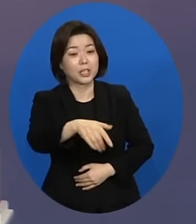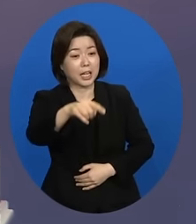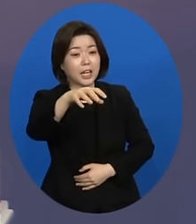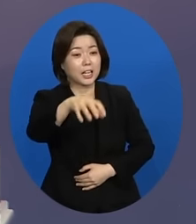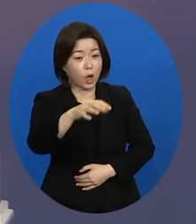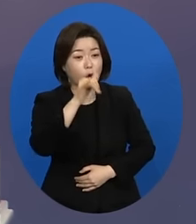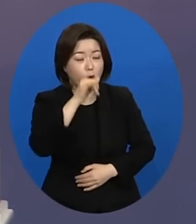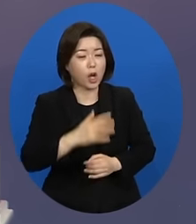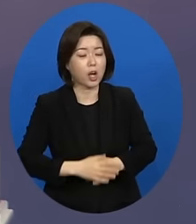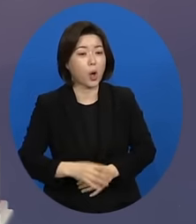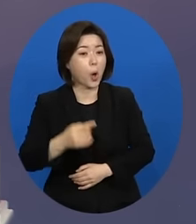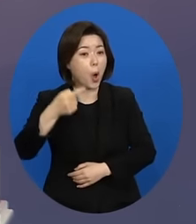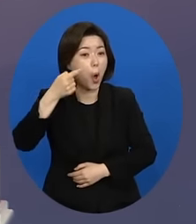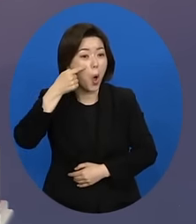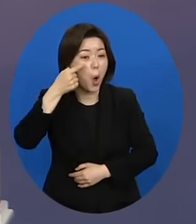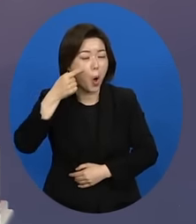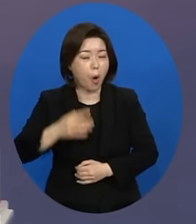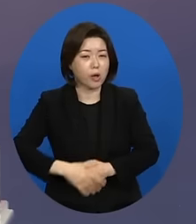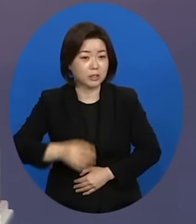소련,